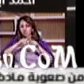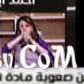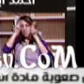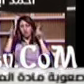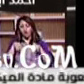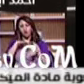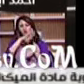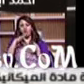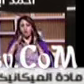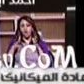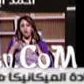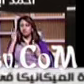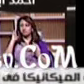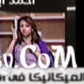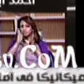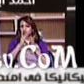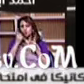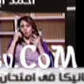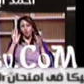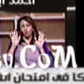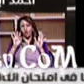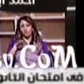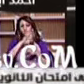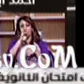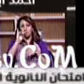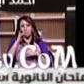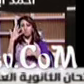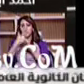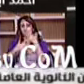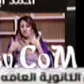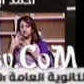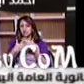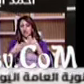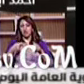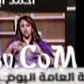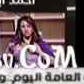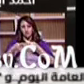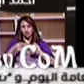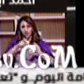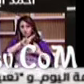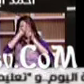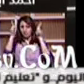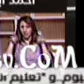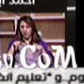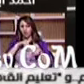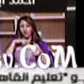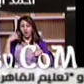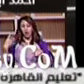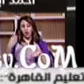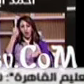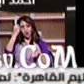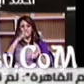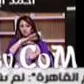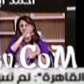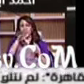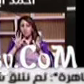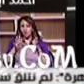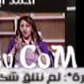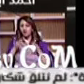وليهم يعني دول يعني ليهم صناعه وتجاره والقطاع الخاص كله دول اكتر ناس هضر